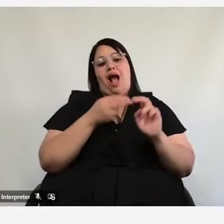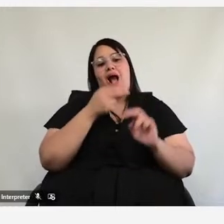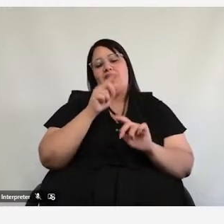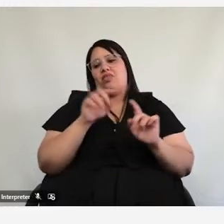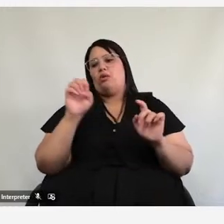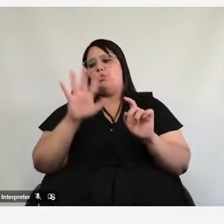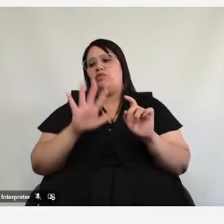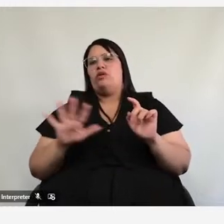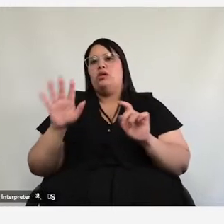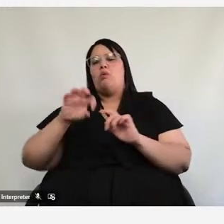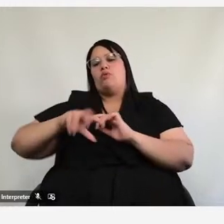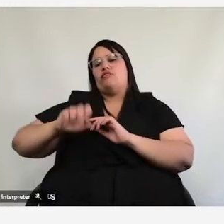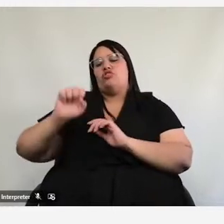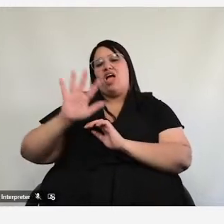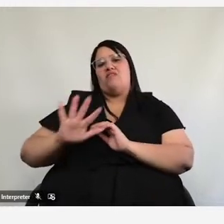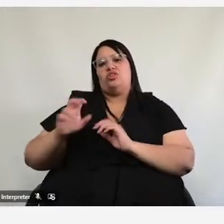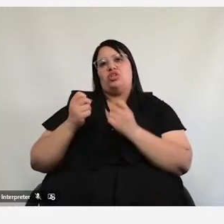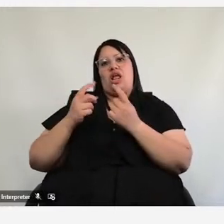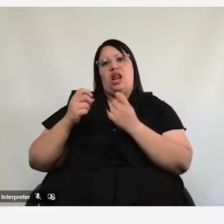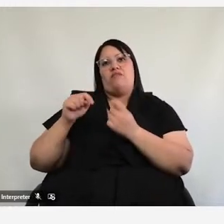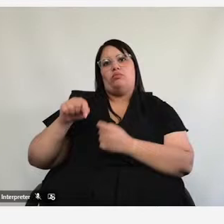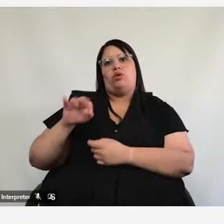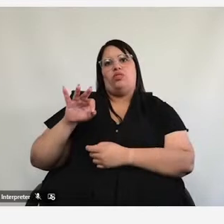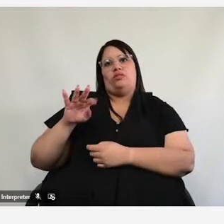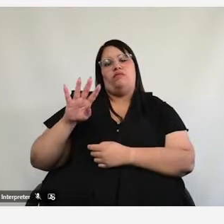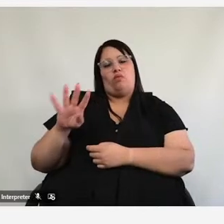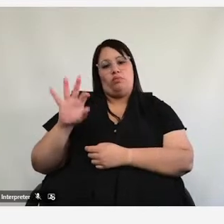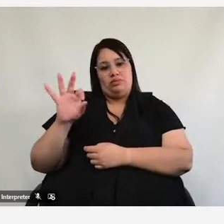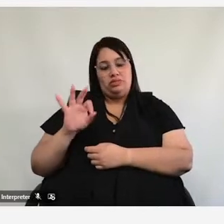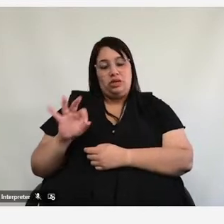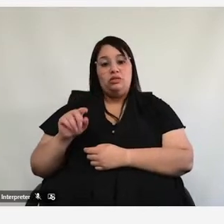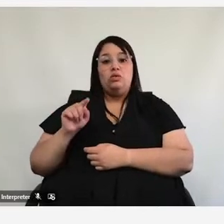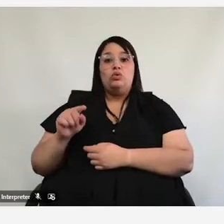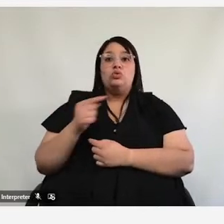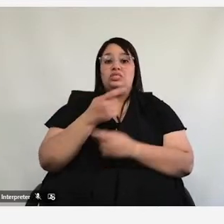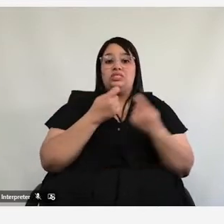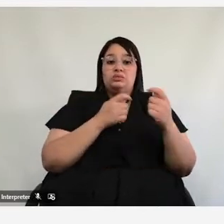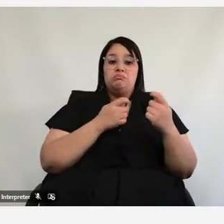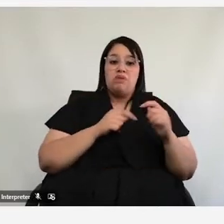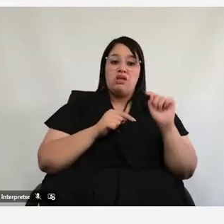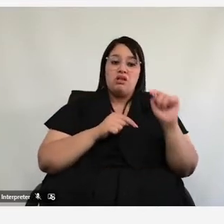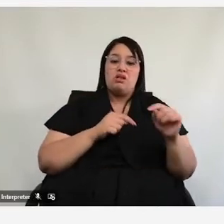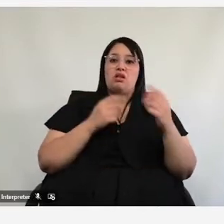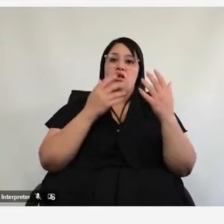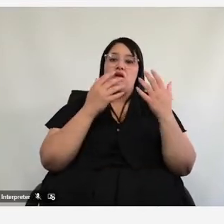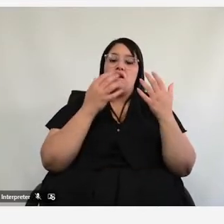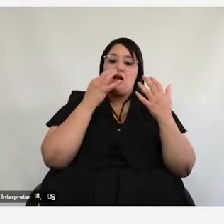gemiddeld van 11.634. Daar spandeer hierdie regering